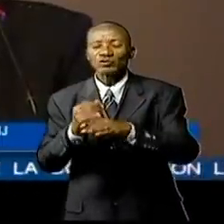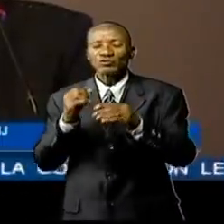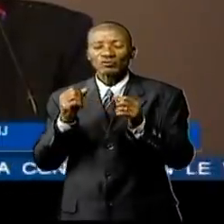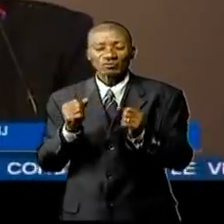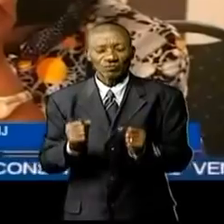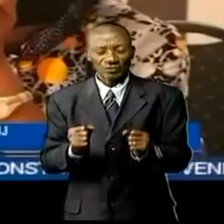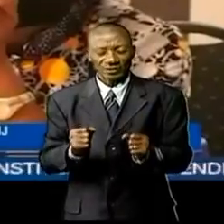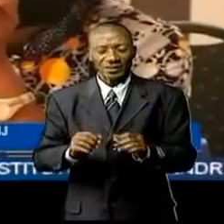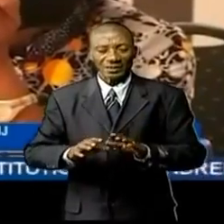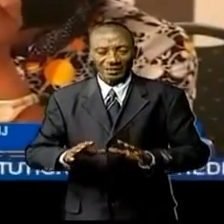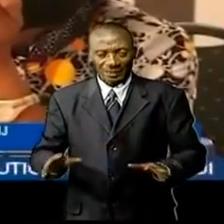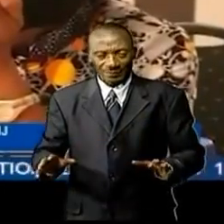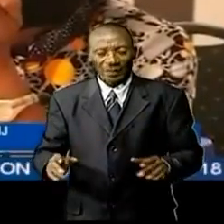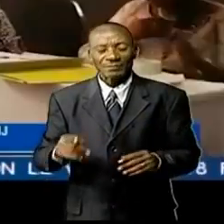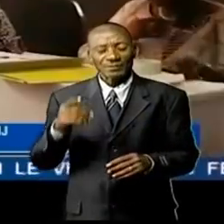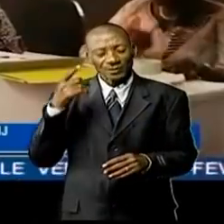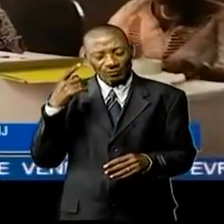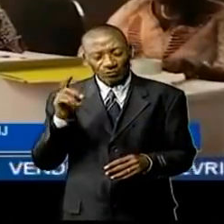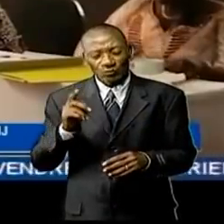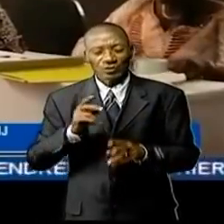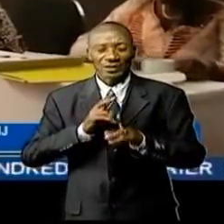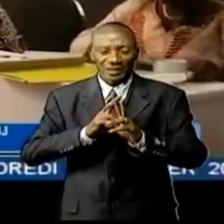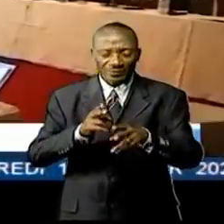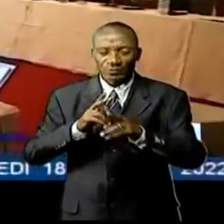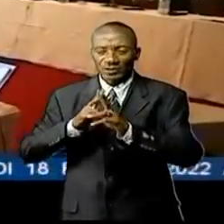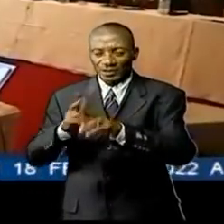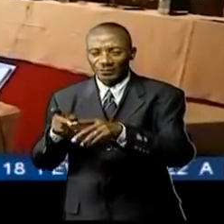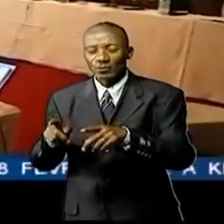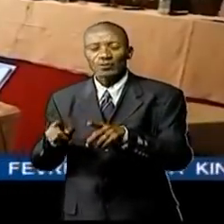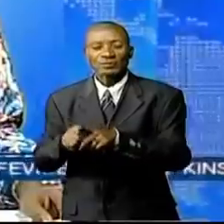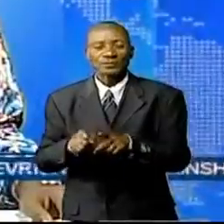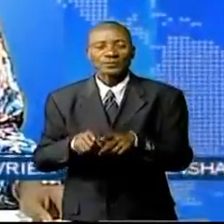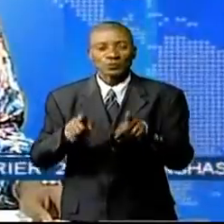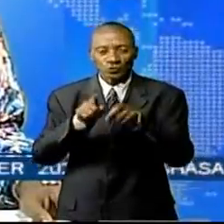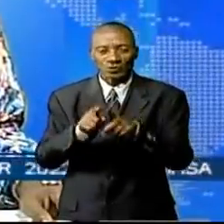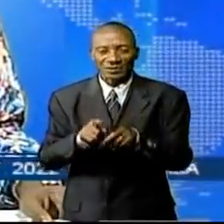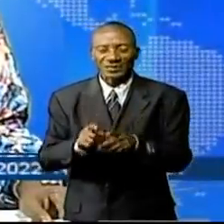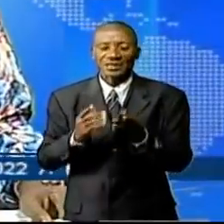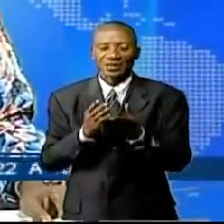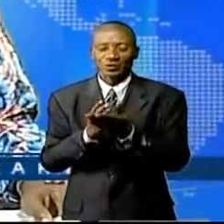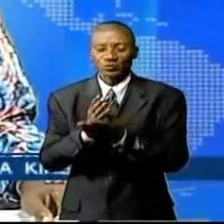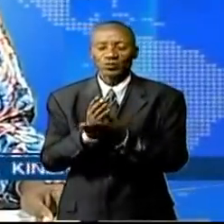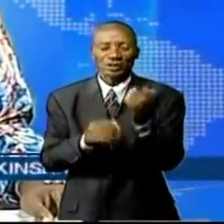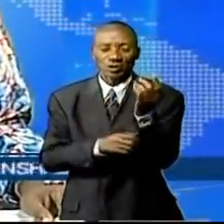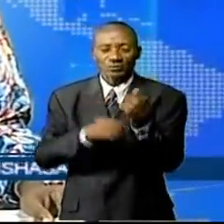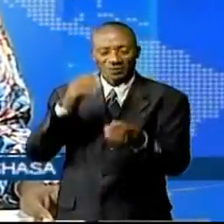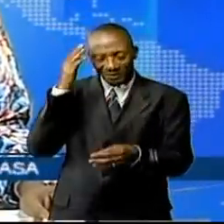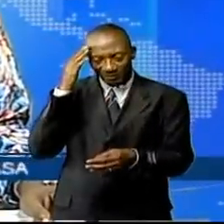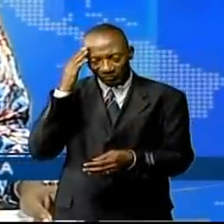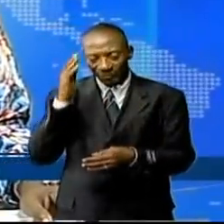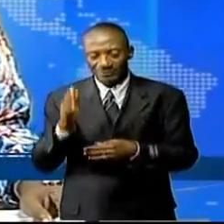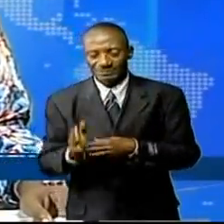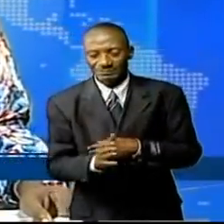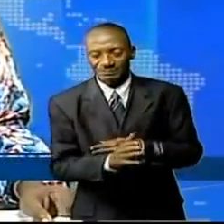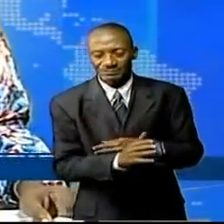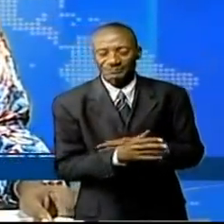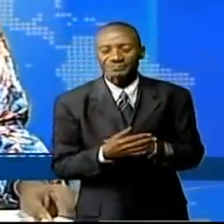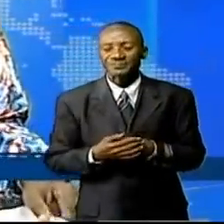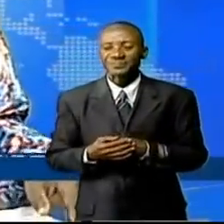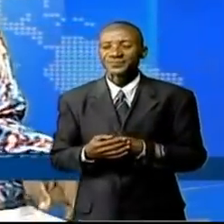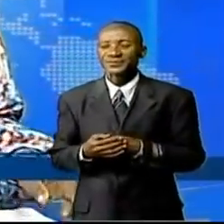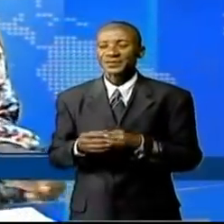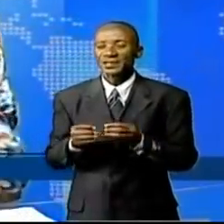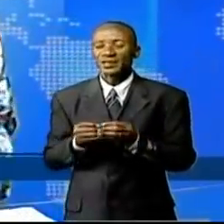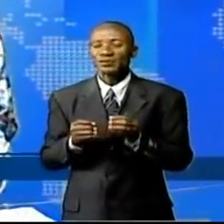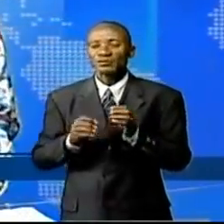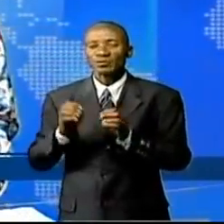défis qu'impose la lutte contre l'impunité et la protection des droits de l'homme. Réunion d'évaluation du contrat de